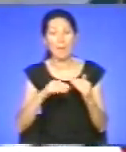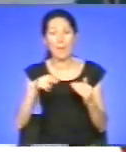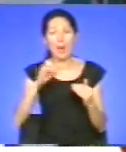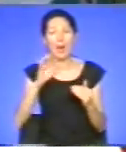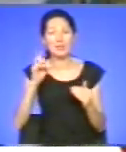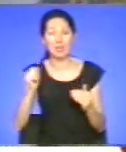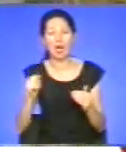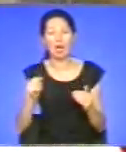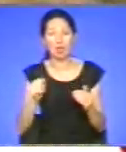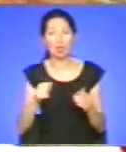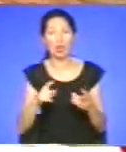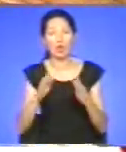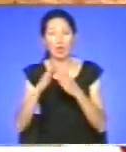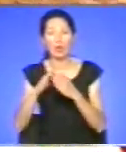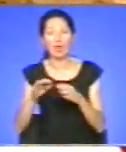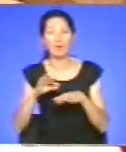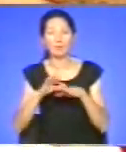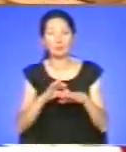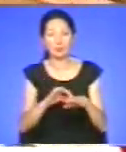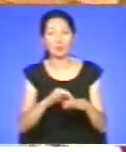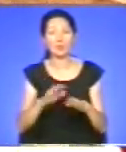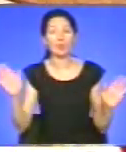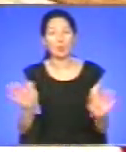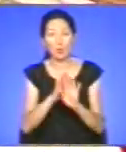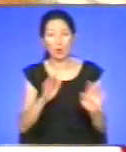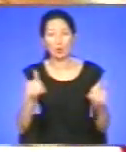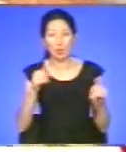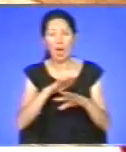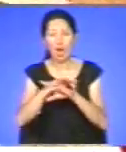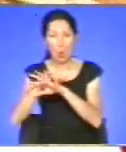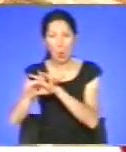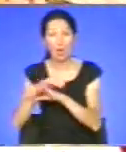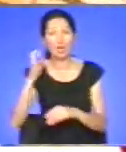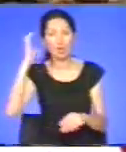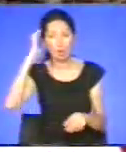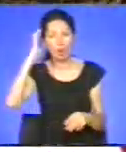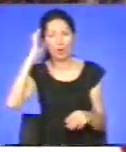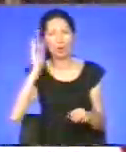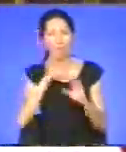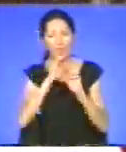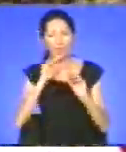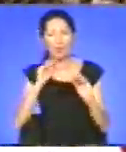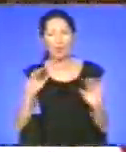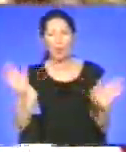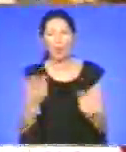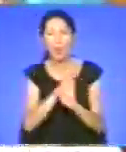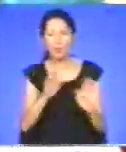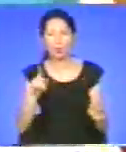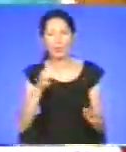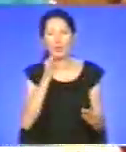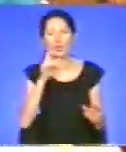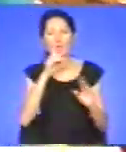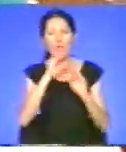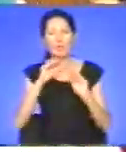спокійні мелодії. Їм подобається тиха музика, а від голосної стають агресивними. Мед треба їсти постійно, аби